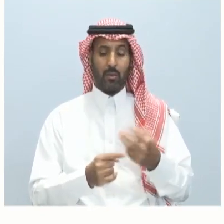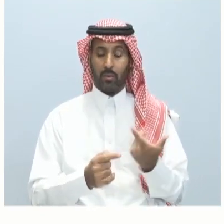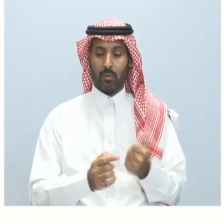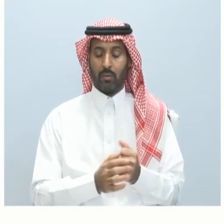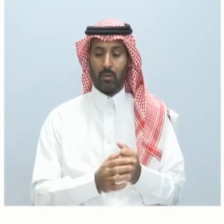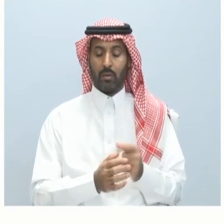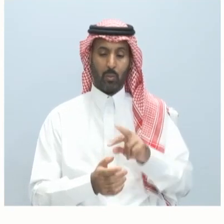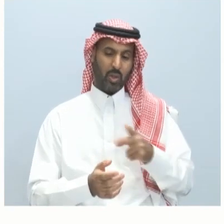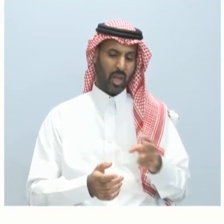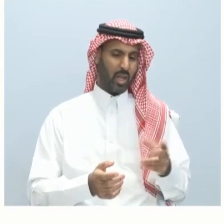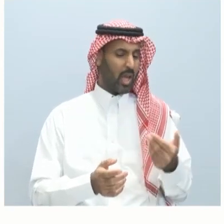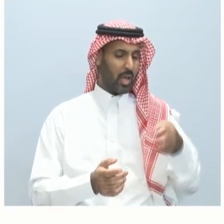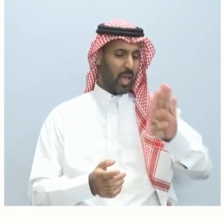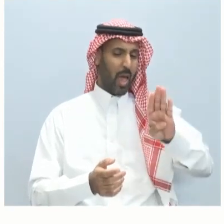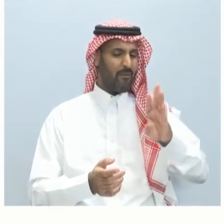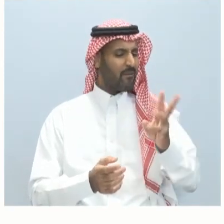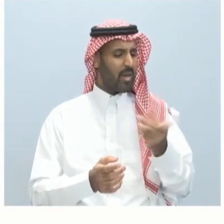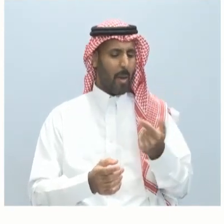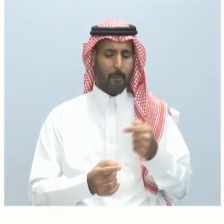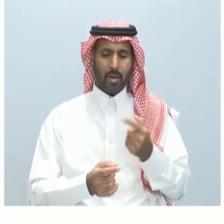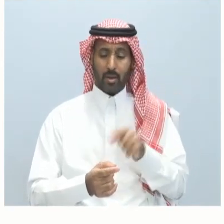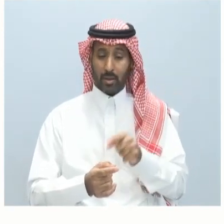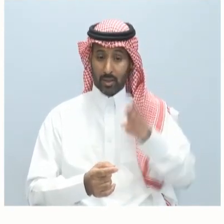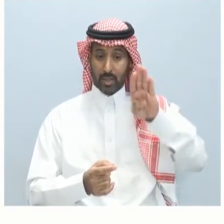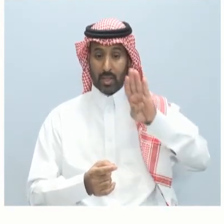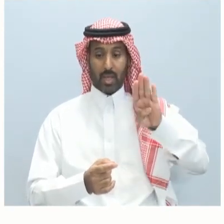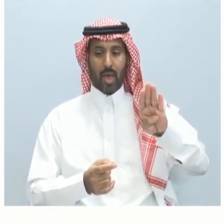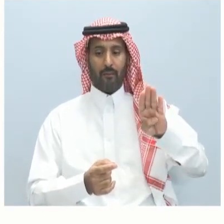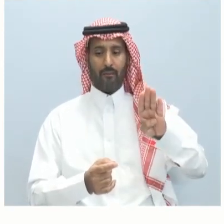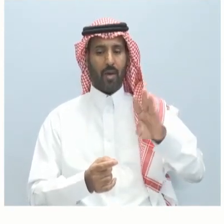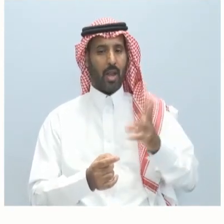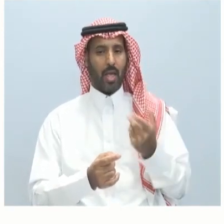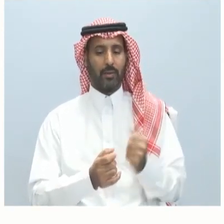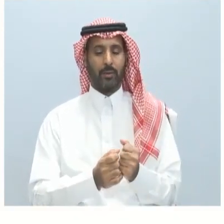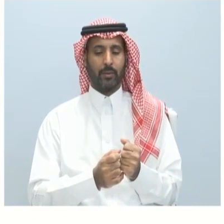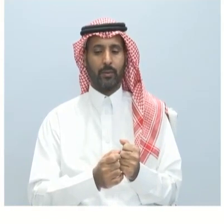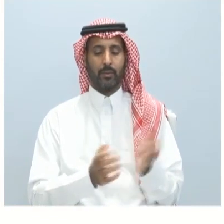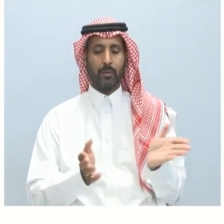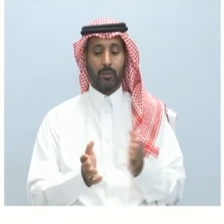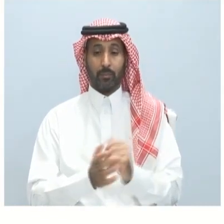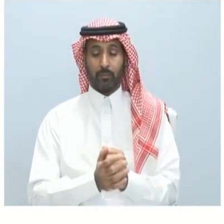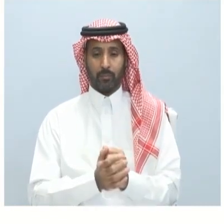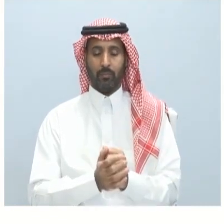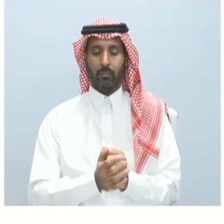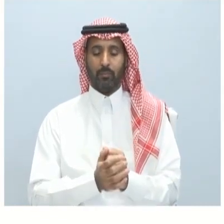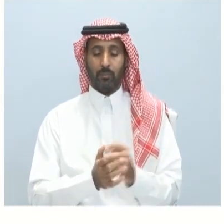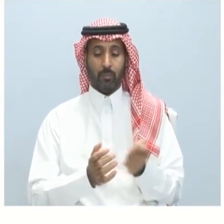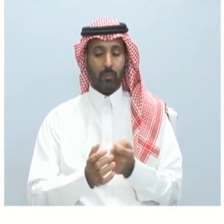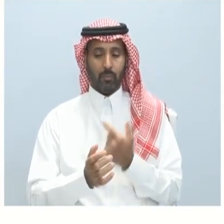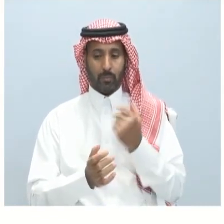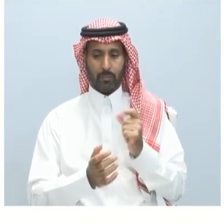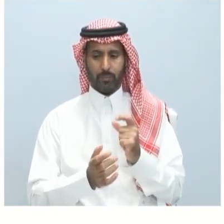عن المتغير ما هي قيمه المتغير ك اذا وجدناها فنحن قمنا بحل هذه